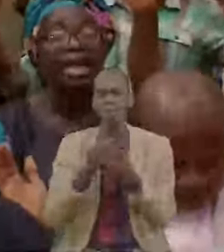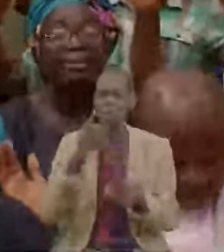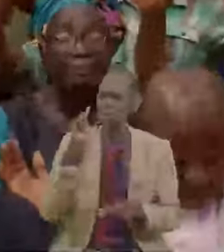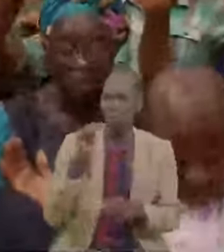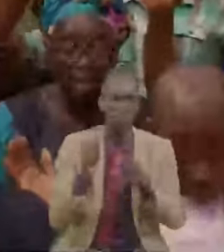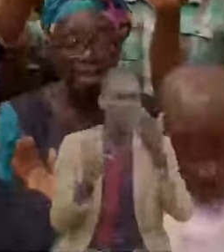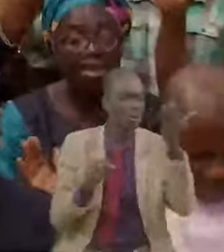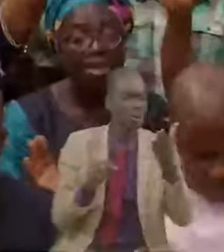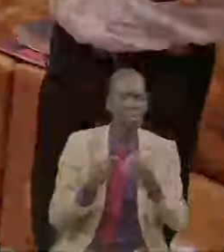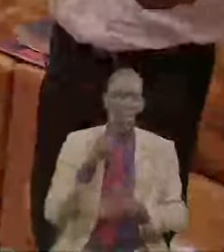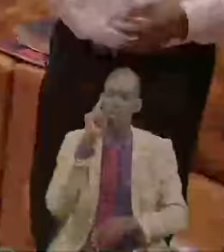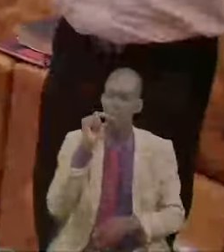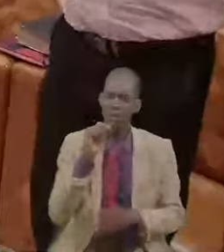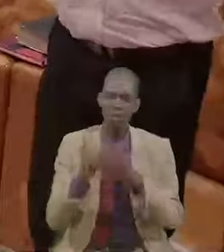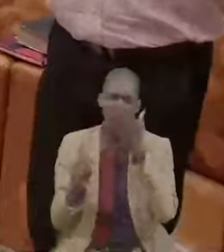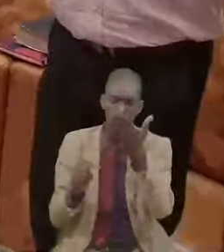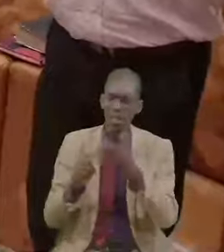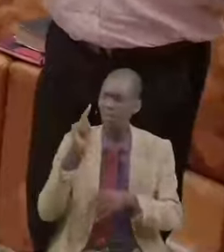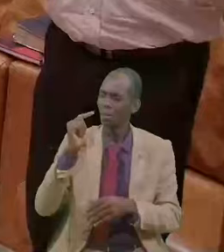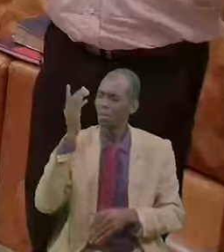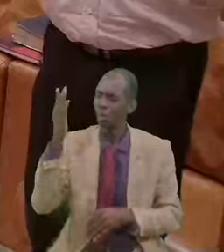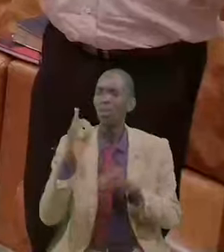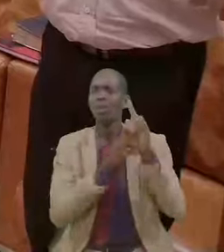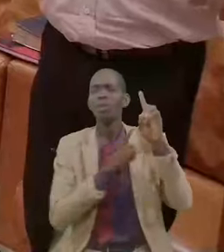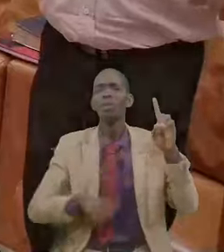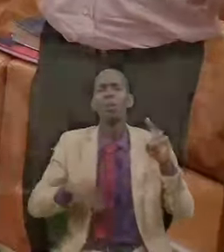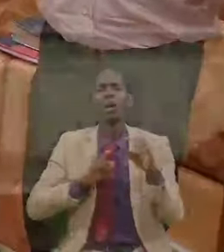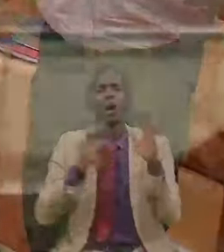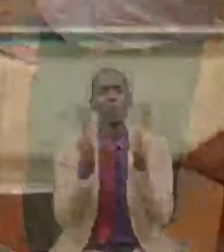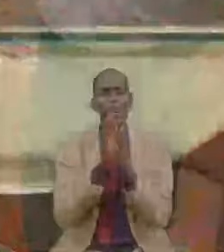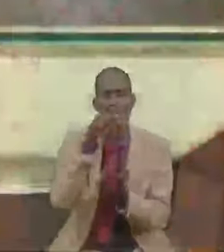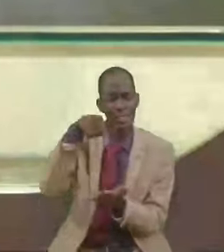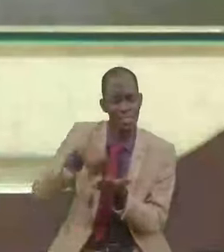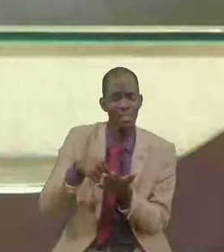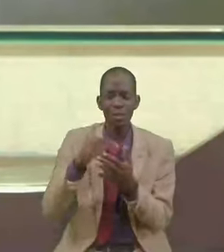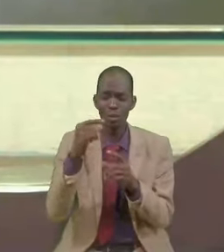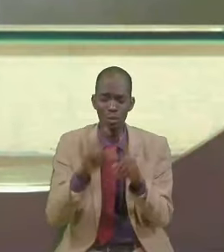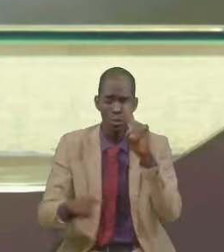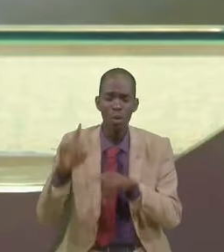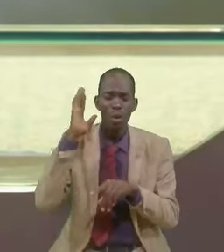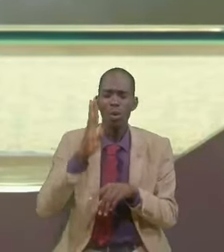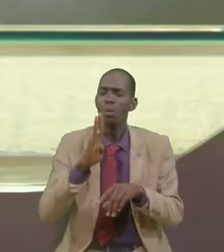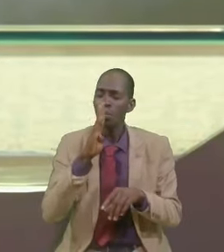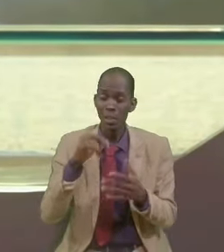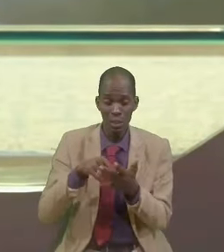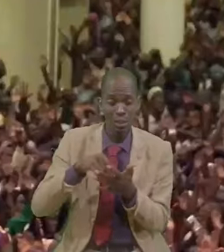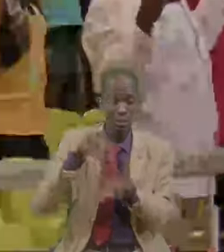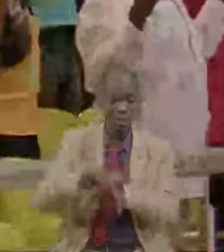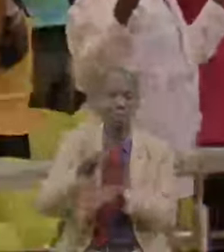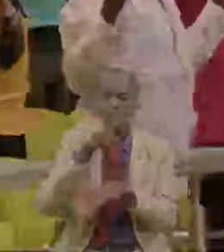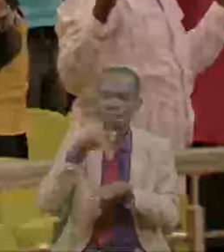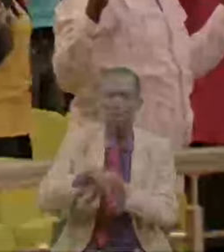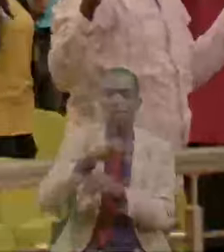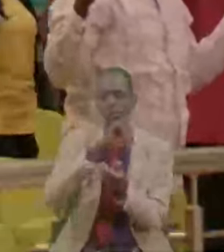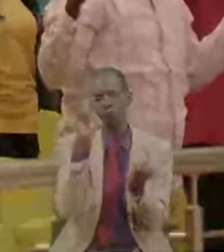ce coin, les témoignages là-bas. Seigneur, je prie que ce soit l'heure du tournant décisif dans